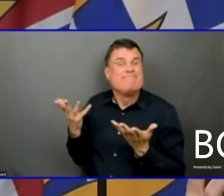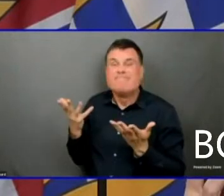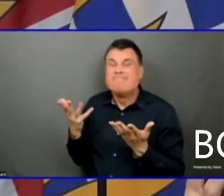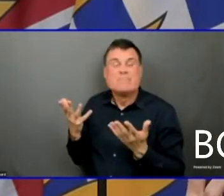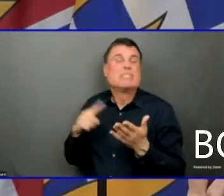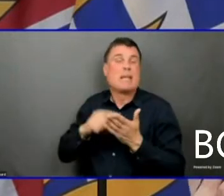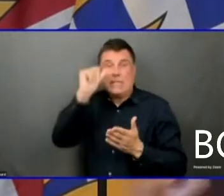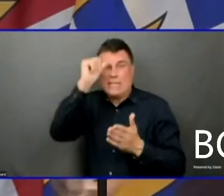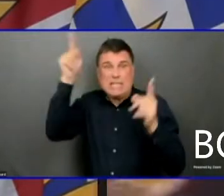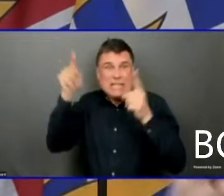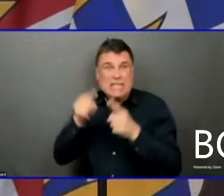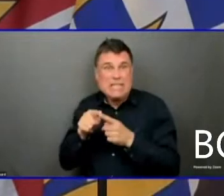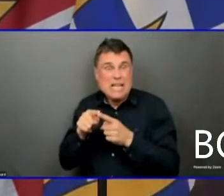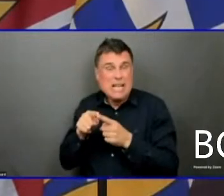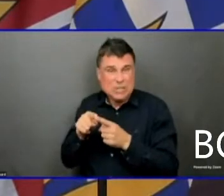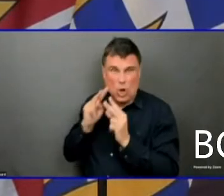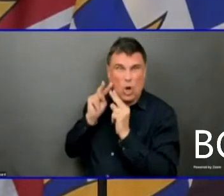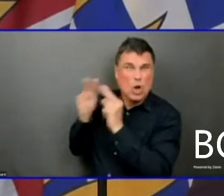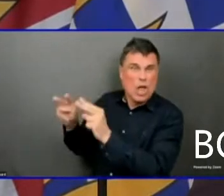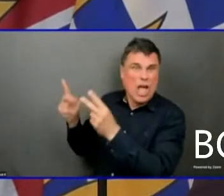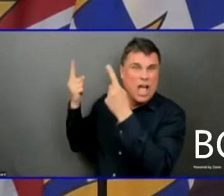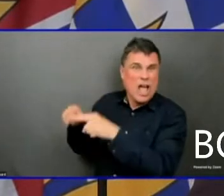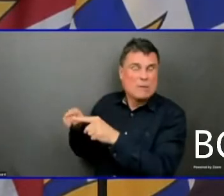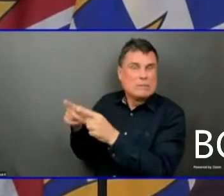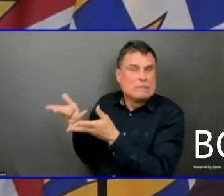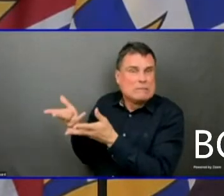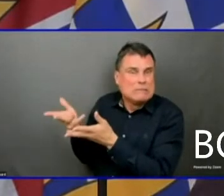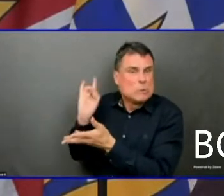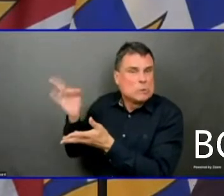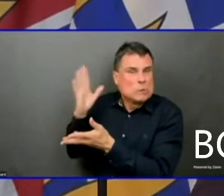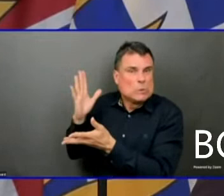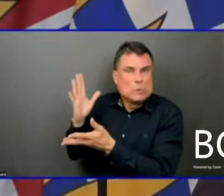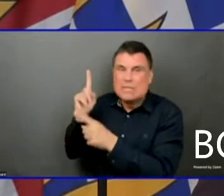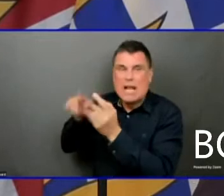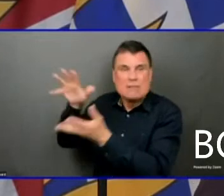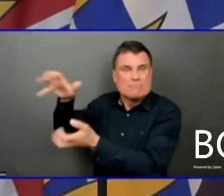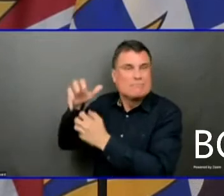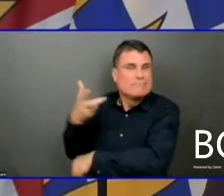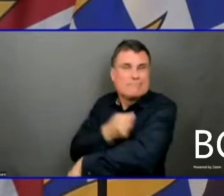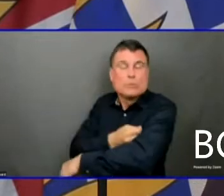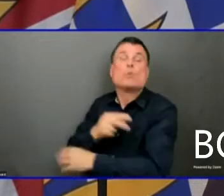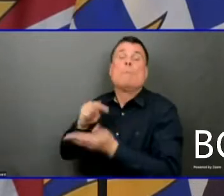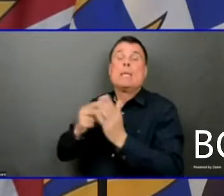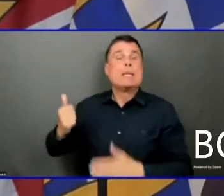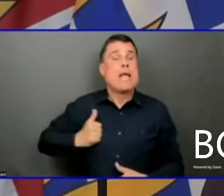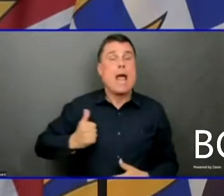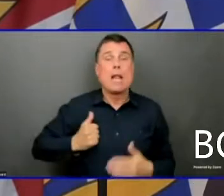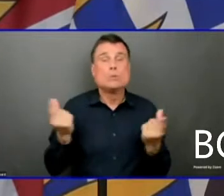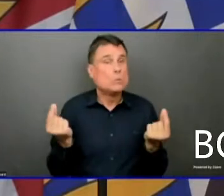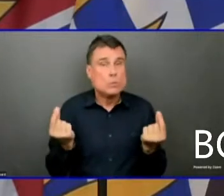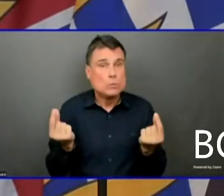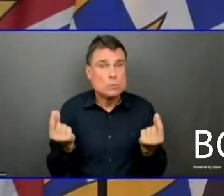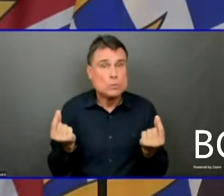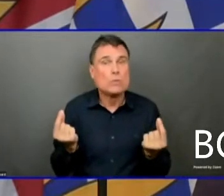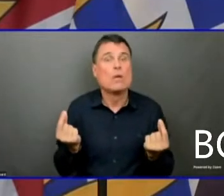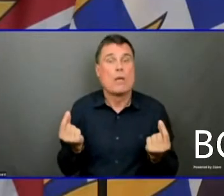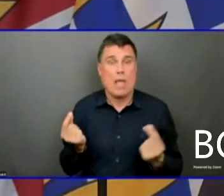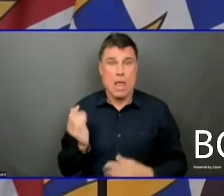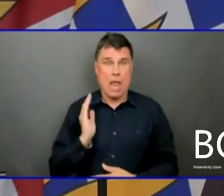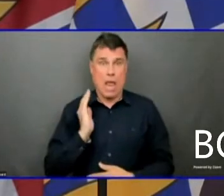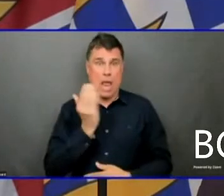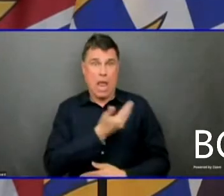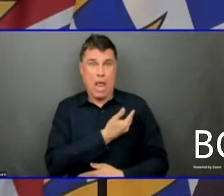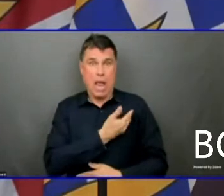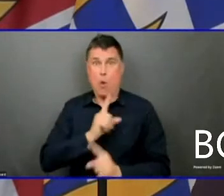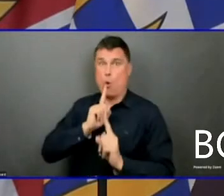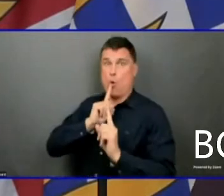有困难，没有疫苗，特别是看到印度的这个发生的这个惨况所以我们还是